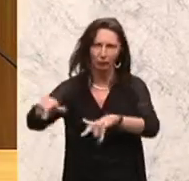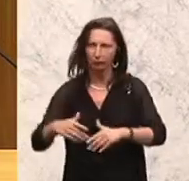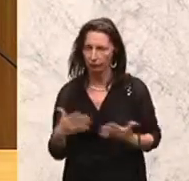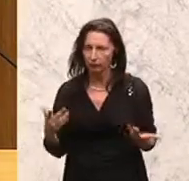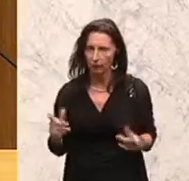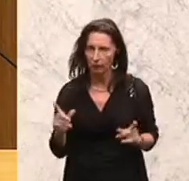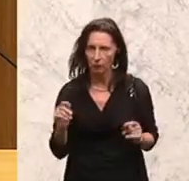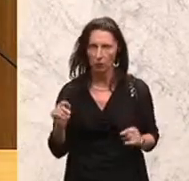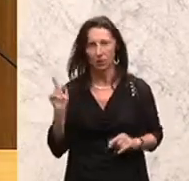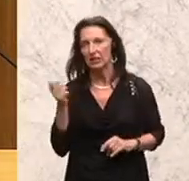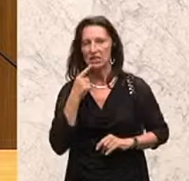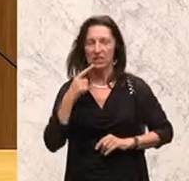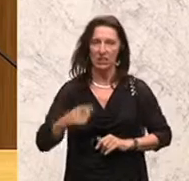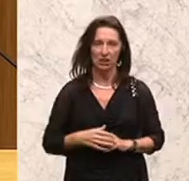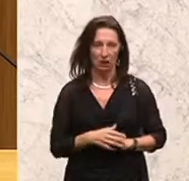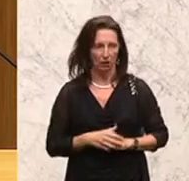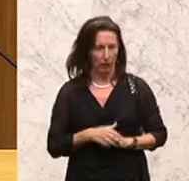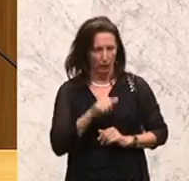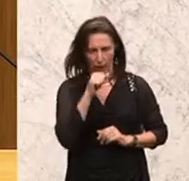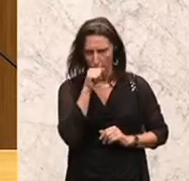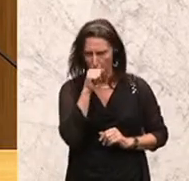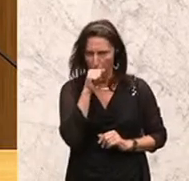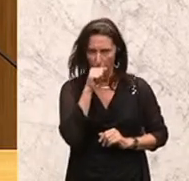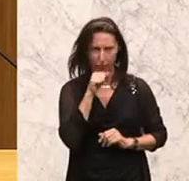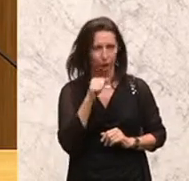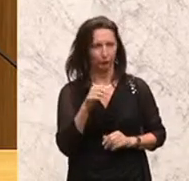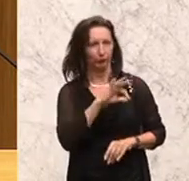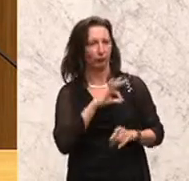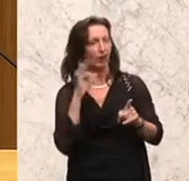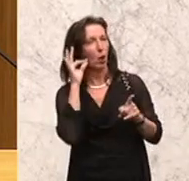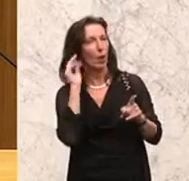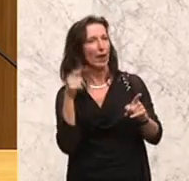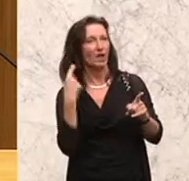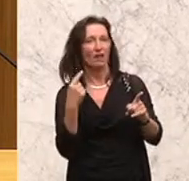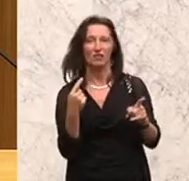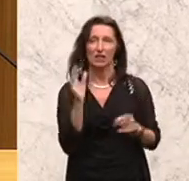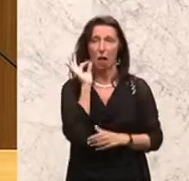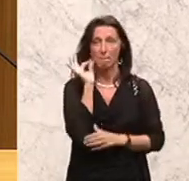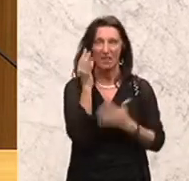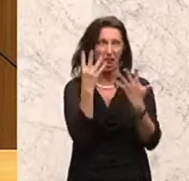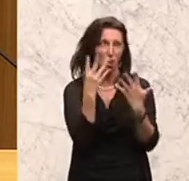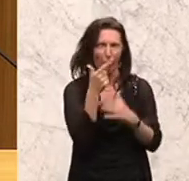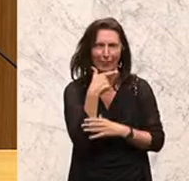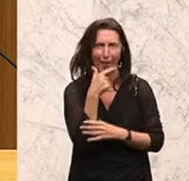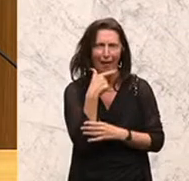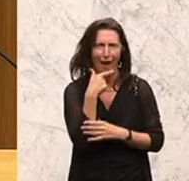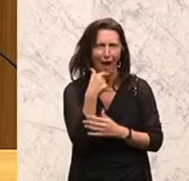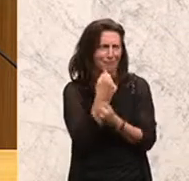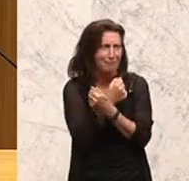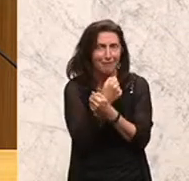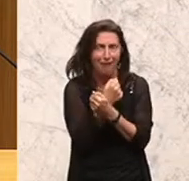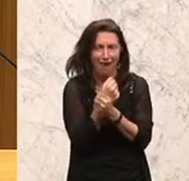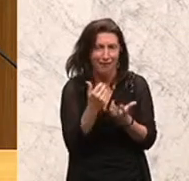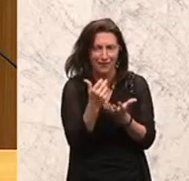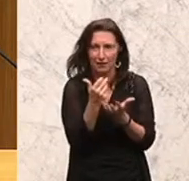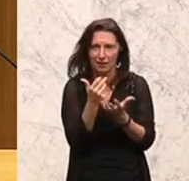Wenn davon gesprochen wird, wie die Frau Kollegin Glawischny gesagt hat, neunjährige Mädchen werden versklavt und so weiter. Ich